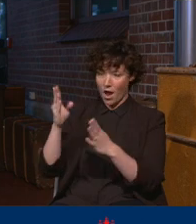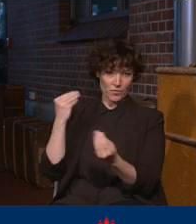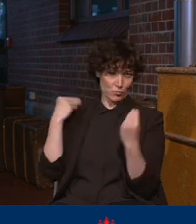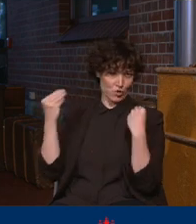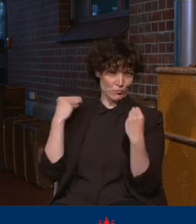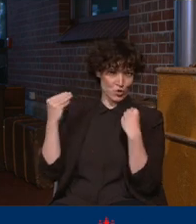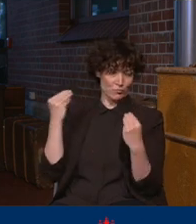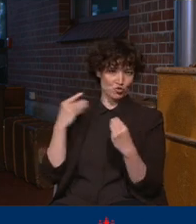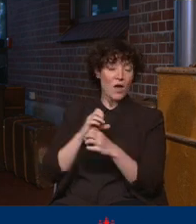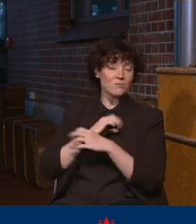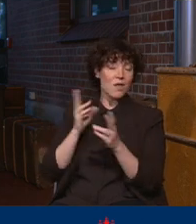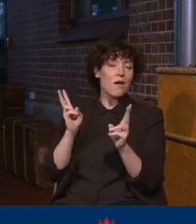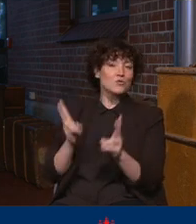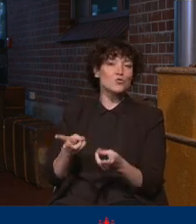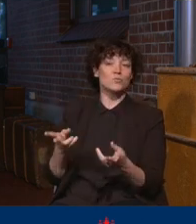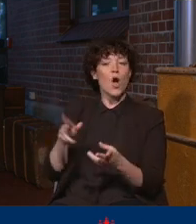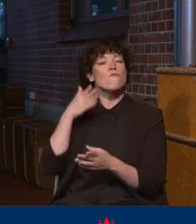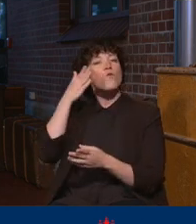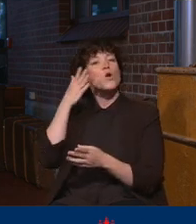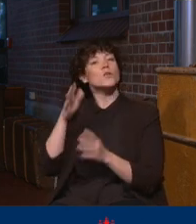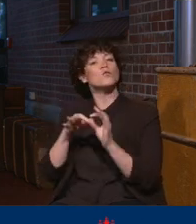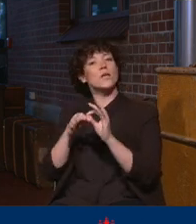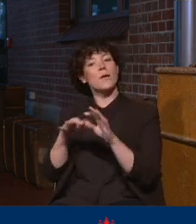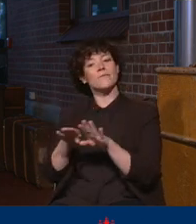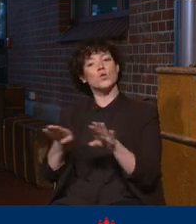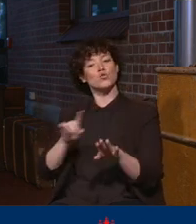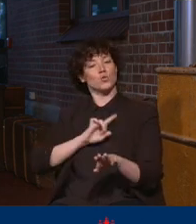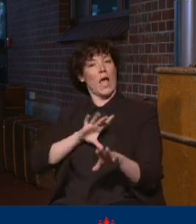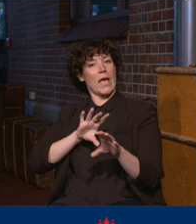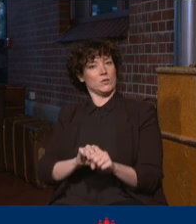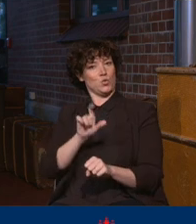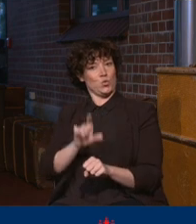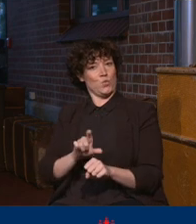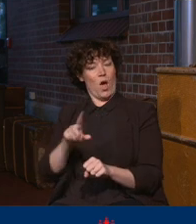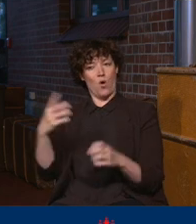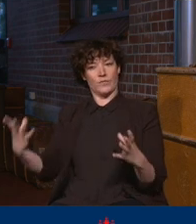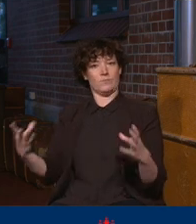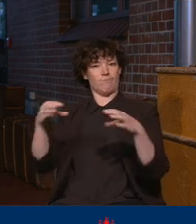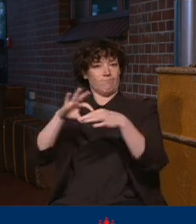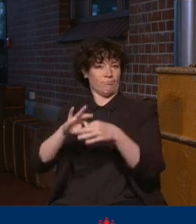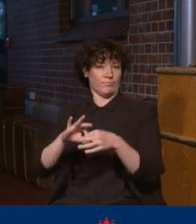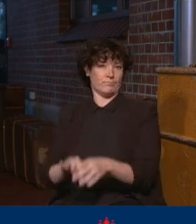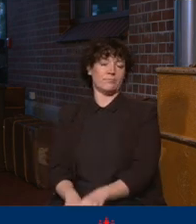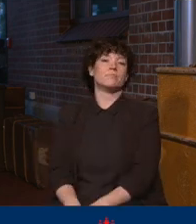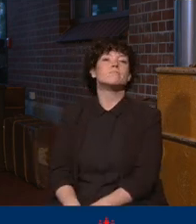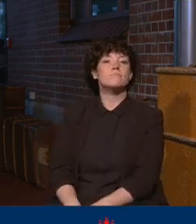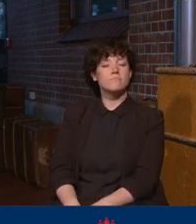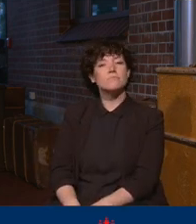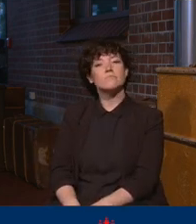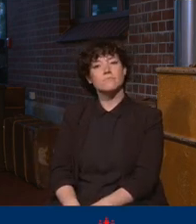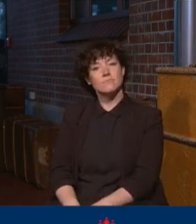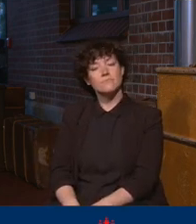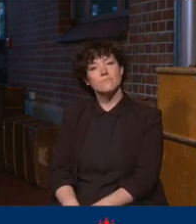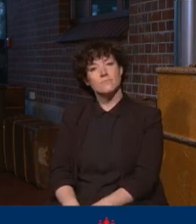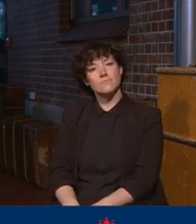sozusagen auch mit vorstellungen von grundstückseigentümern da ganz gut zusammenbringen können an dieser stelle ja